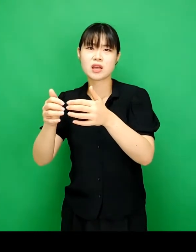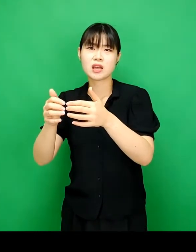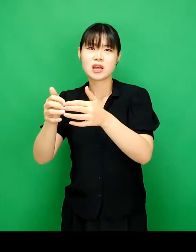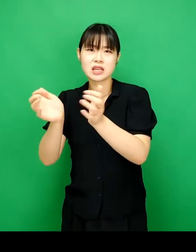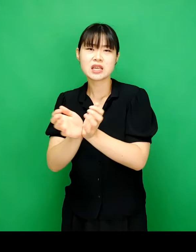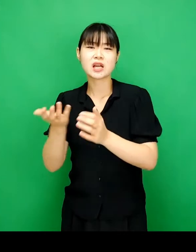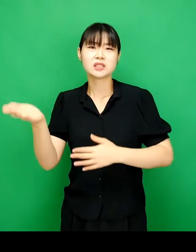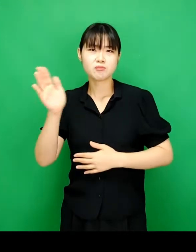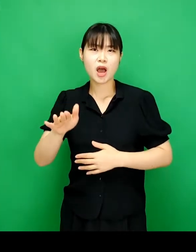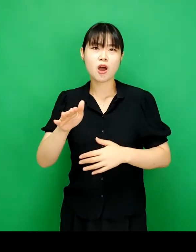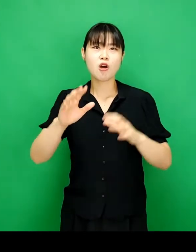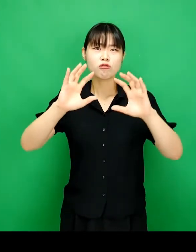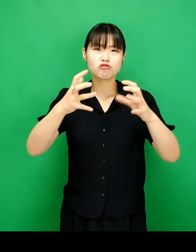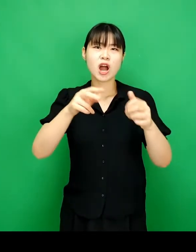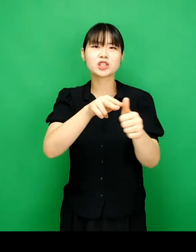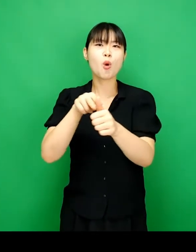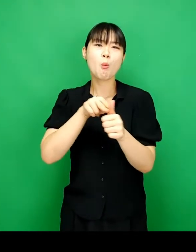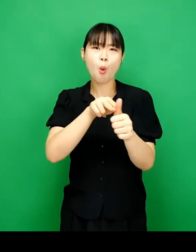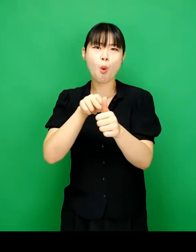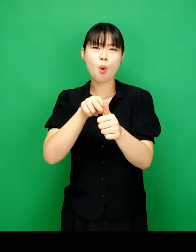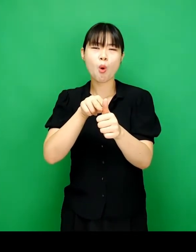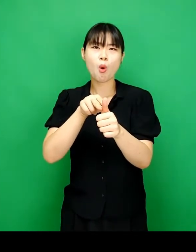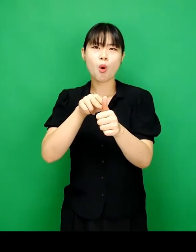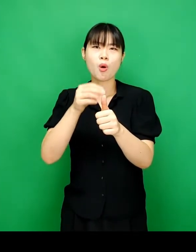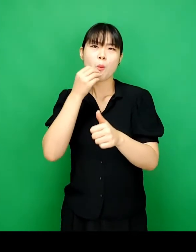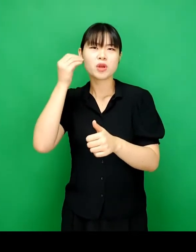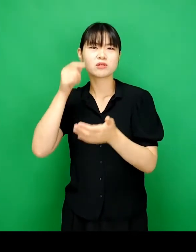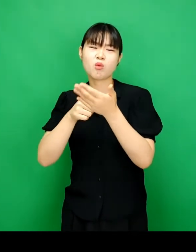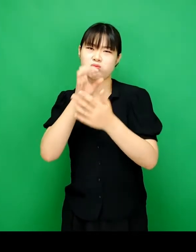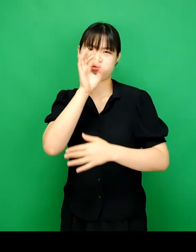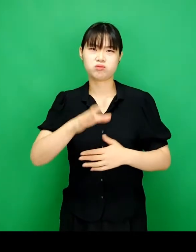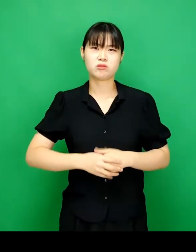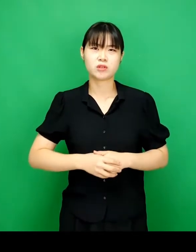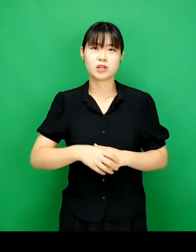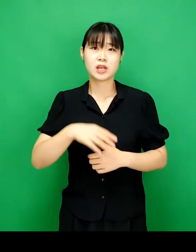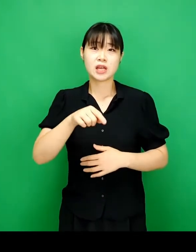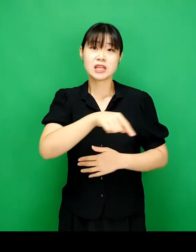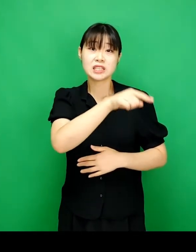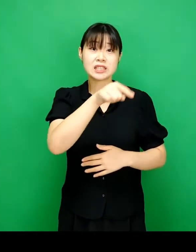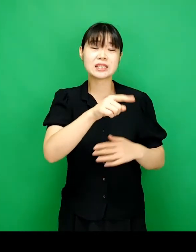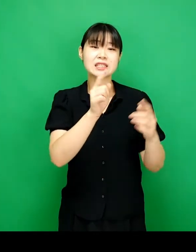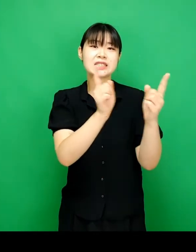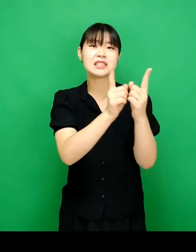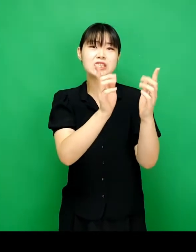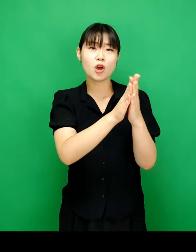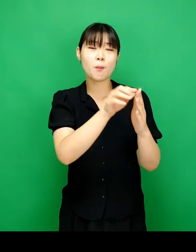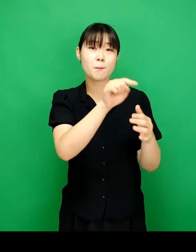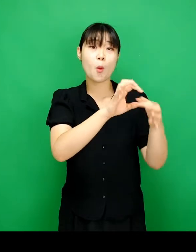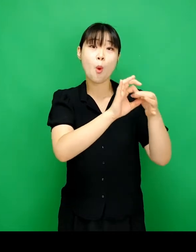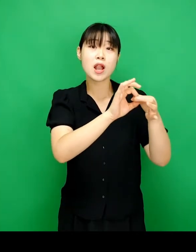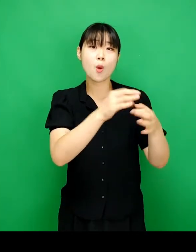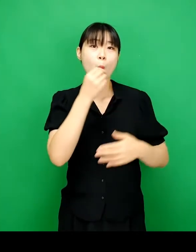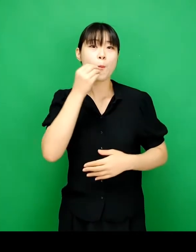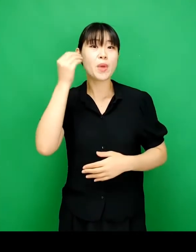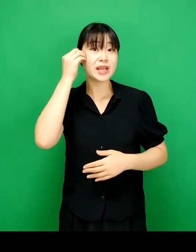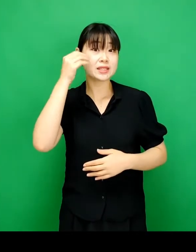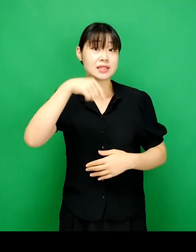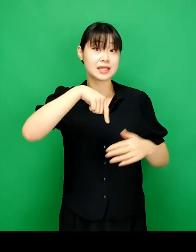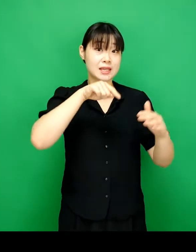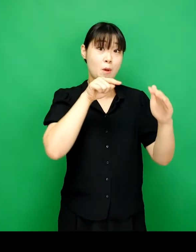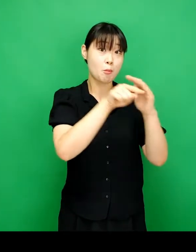기관이지만 국가정보원도 포털에서 청구할 수 없습니다. 이들 기관은 해당 기관